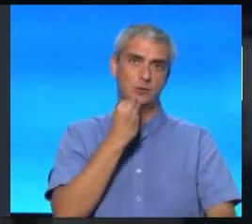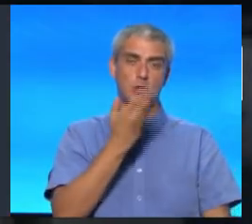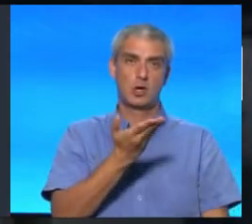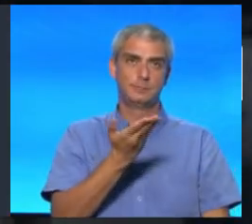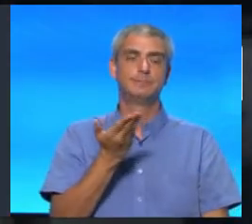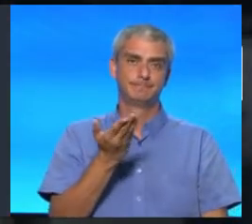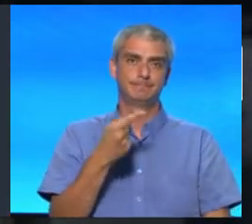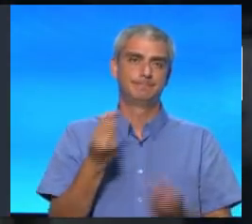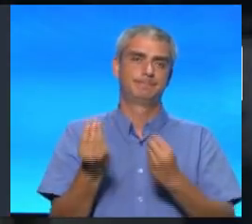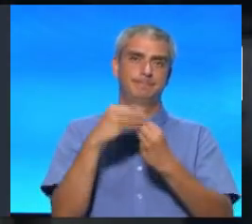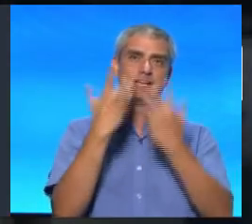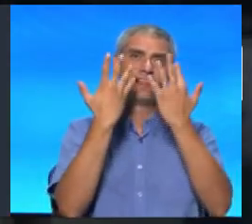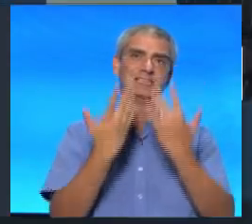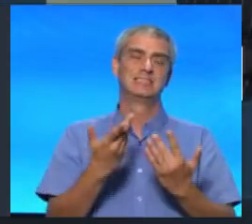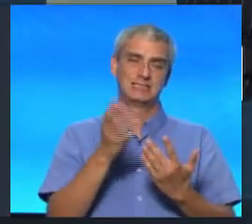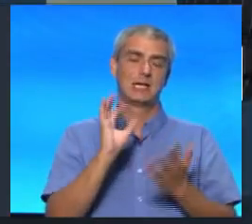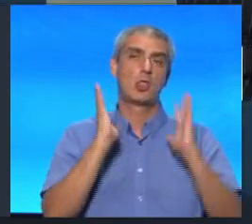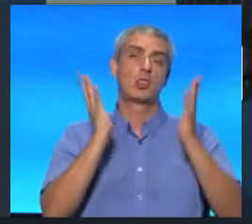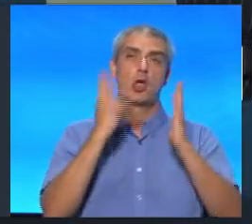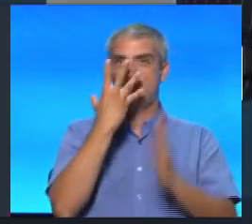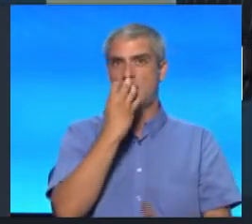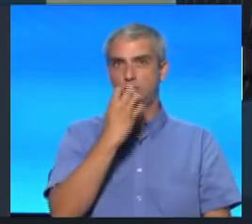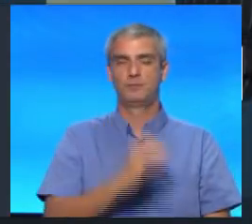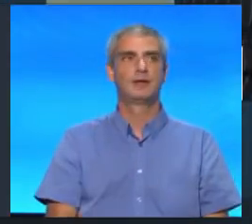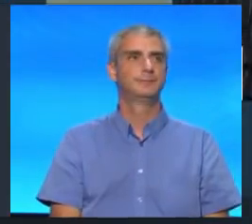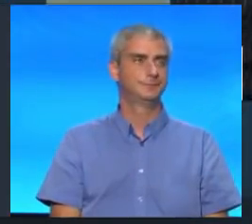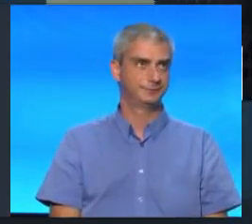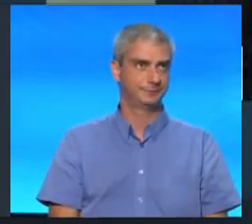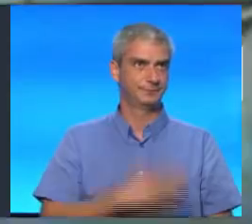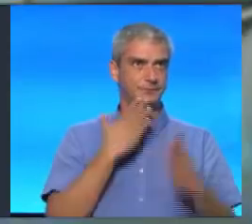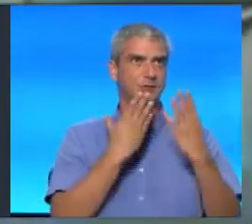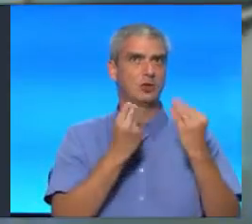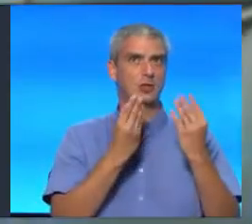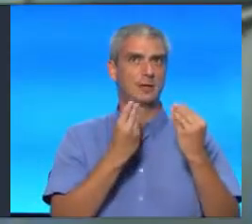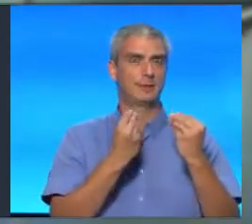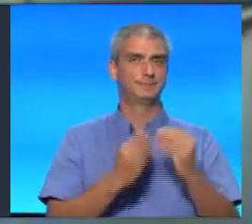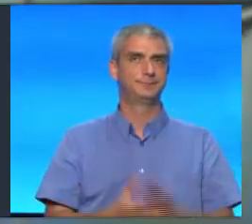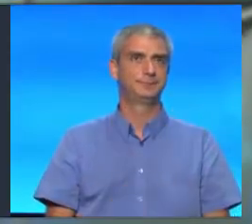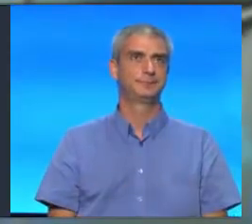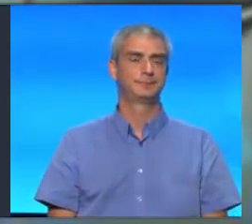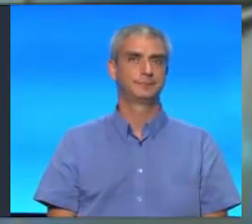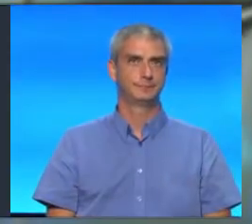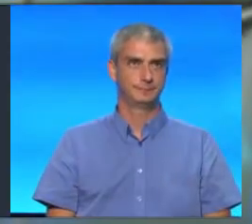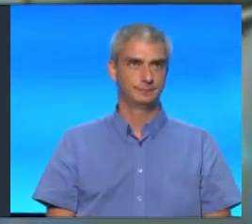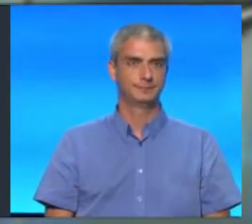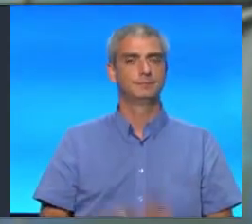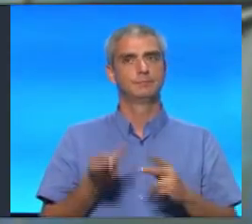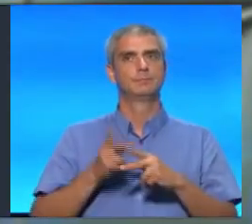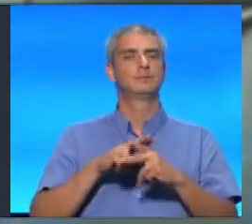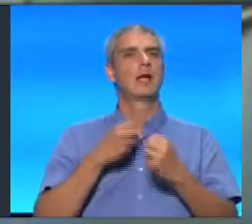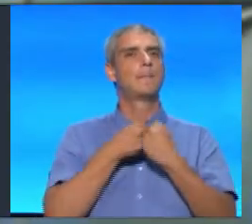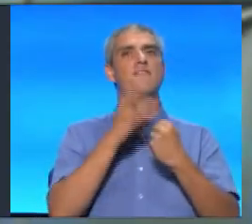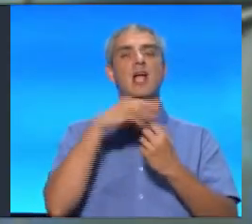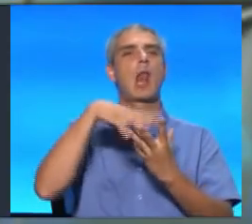קרום, מצטרף לסטטיסטיקה המאוד מאוד עצובה הזאת. מיכל. תודה רבה, ניצן. הסלמה במאבק על העיר ערד, מי